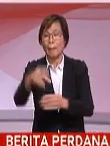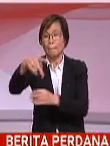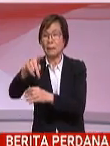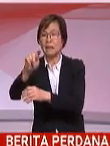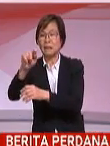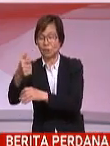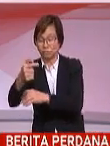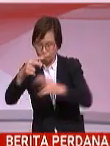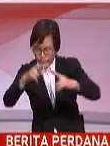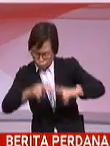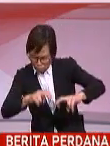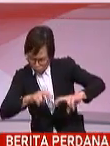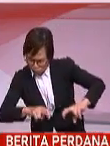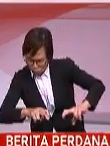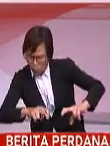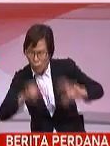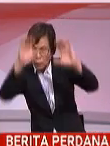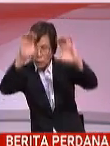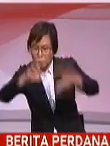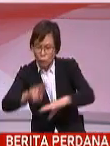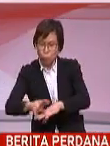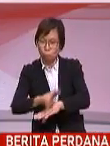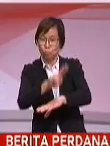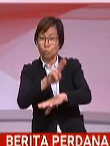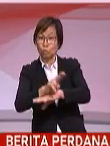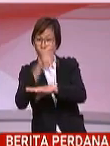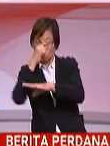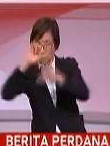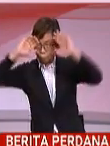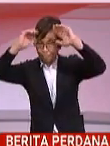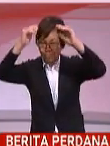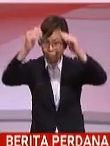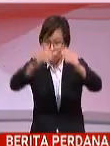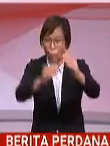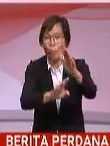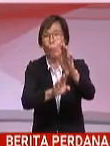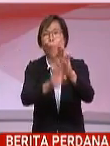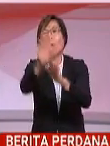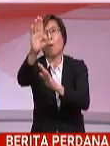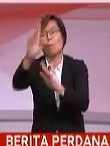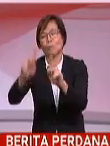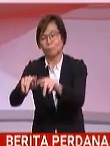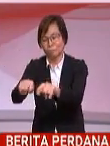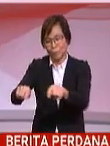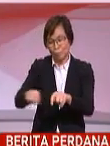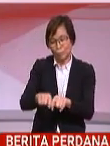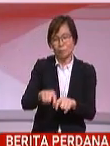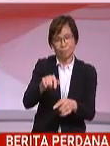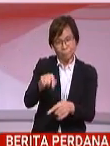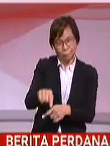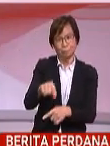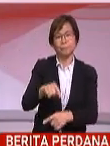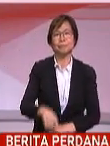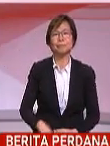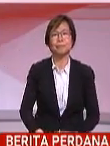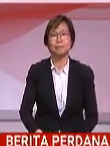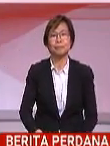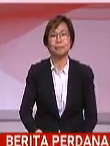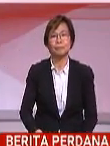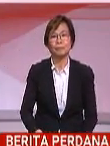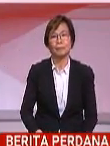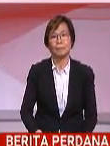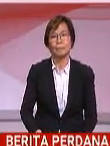akan mengkaji semula pendekatan yang digunakan bagi menumpukan aspek pembangunan di kawasan terlibat.